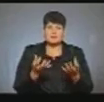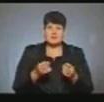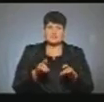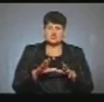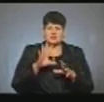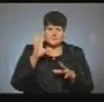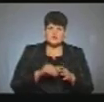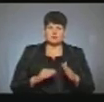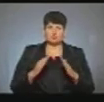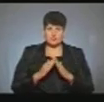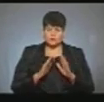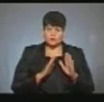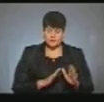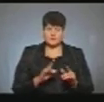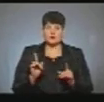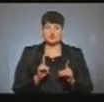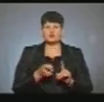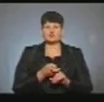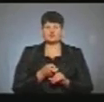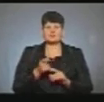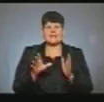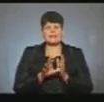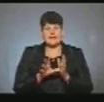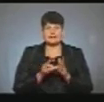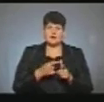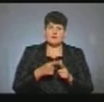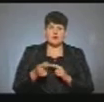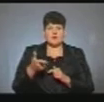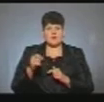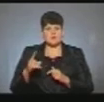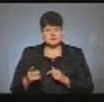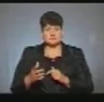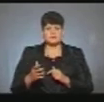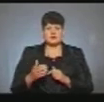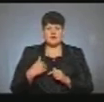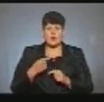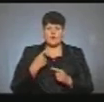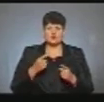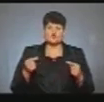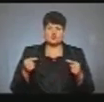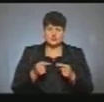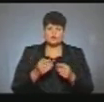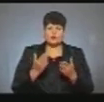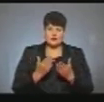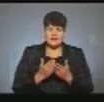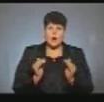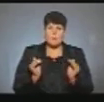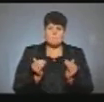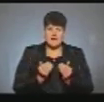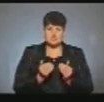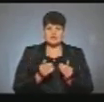будинком. Що стосується електро і газу. Я говорю, що є зараз чітко обмеження по ДБНу